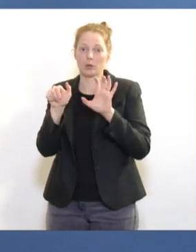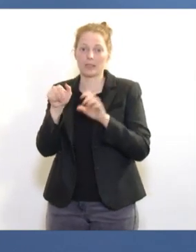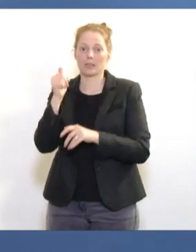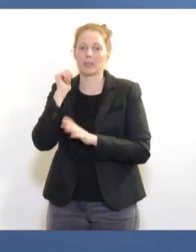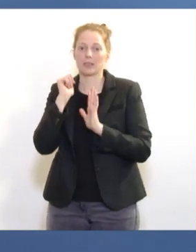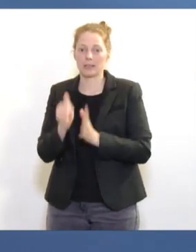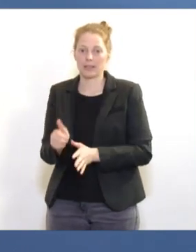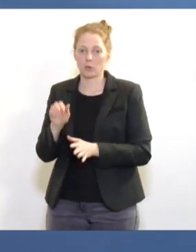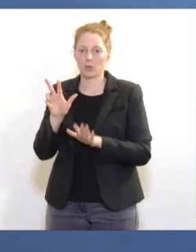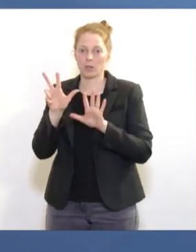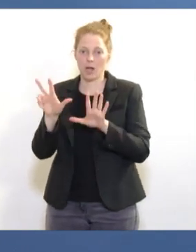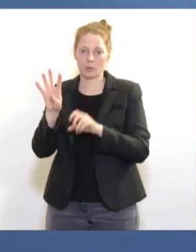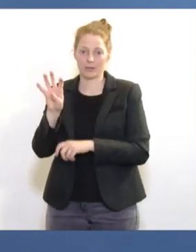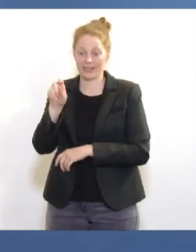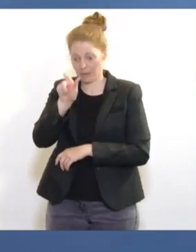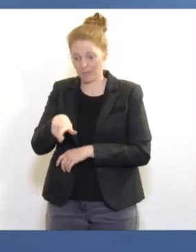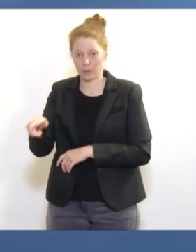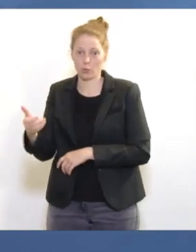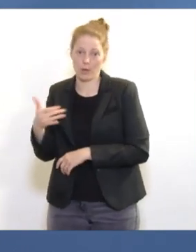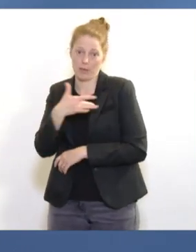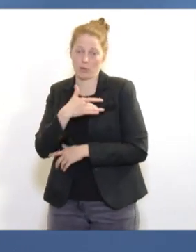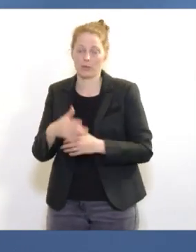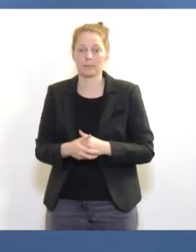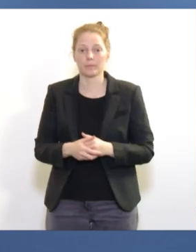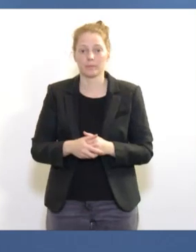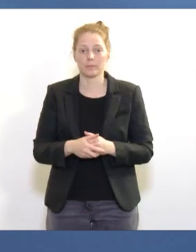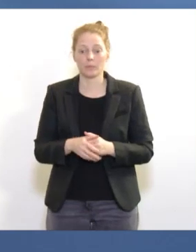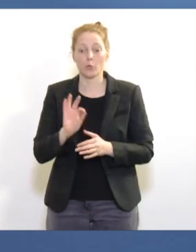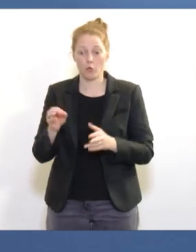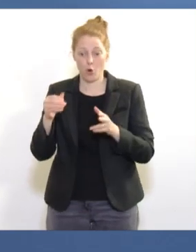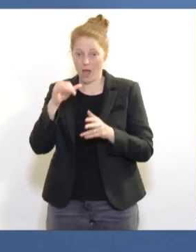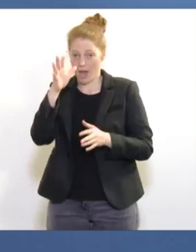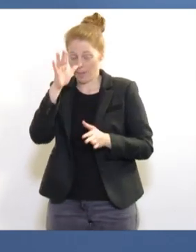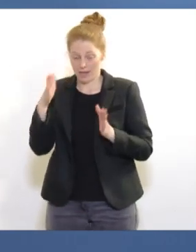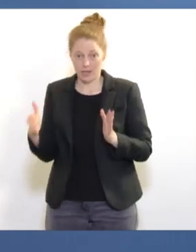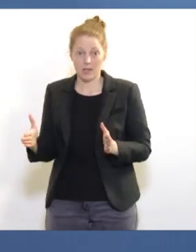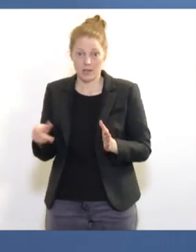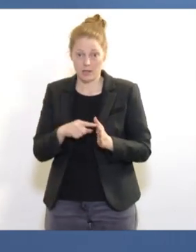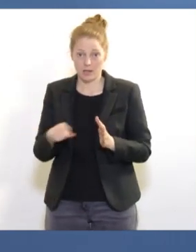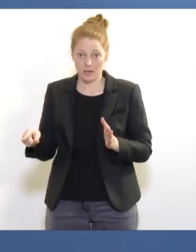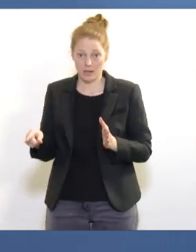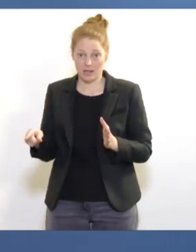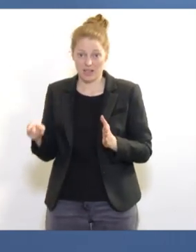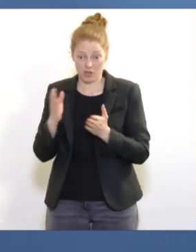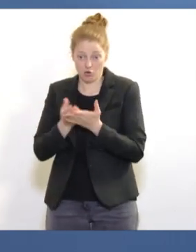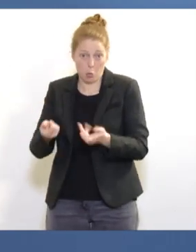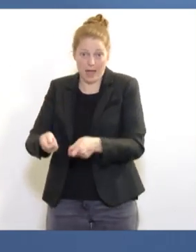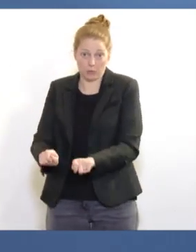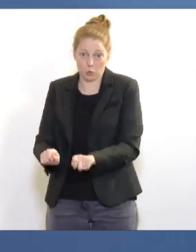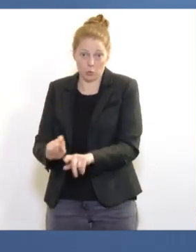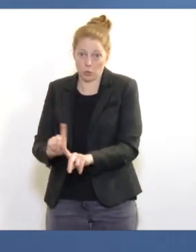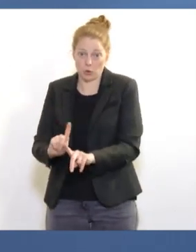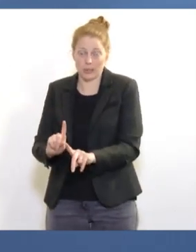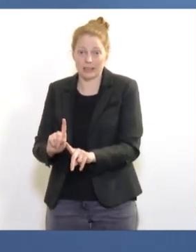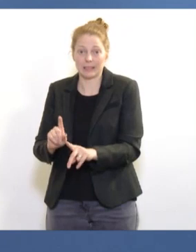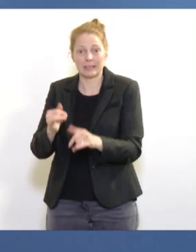69.648 Payen. Ich will aber hier betonen, dass das, was den Monat April angeht, das natürlich noch nicht alle guten Zöllen,